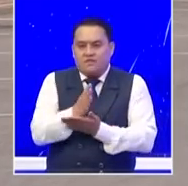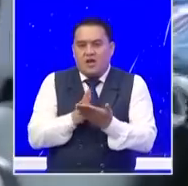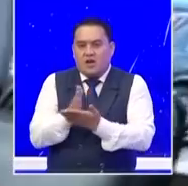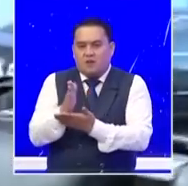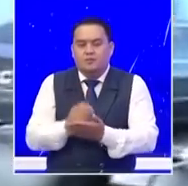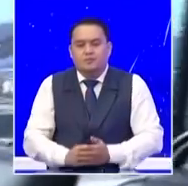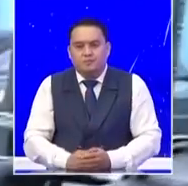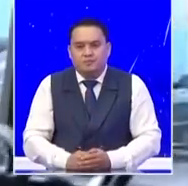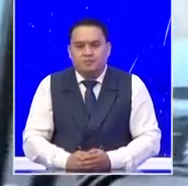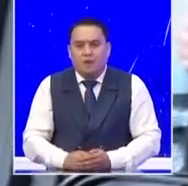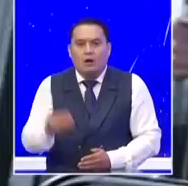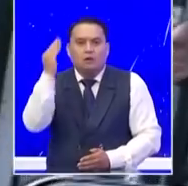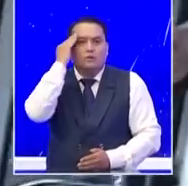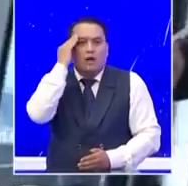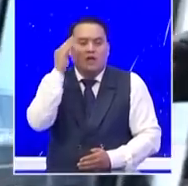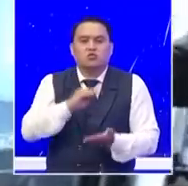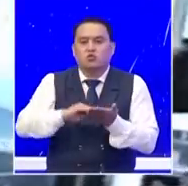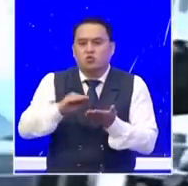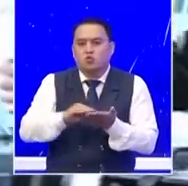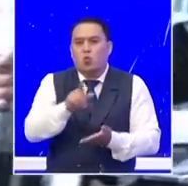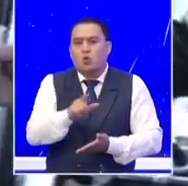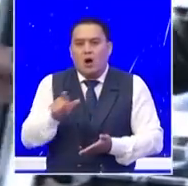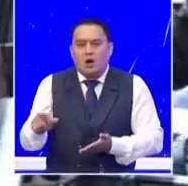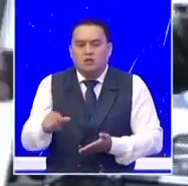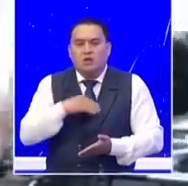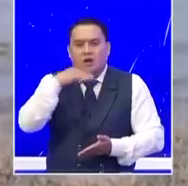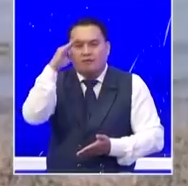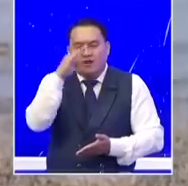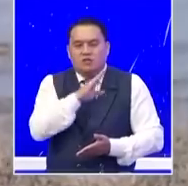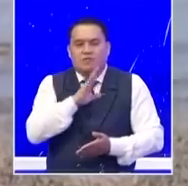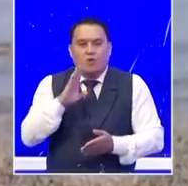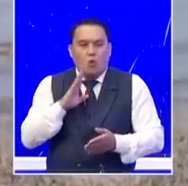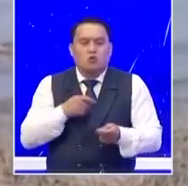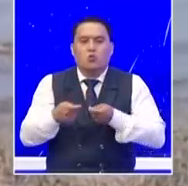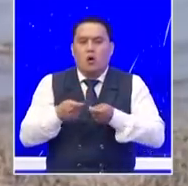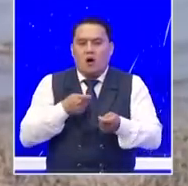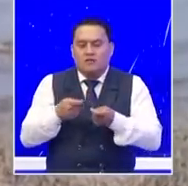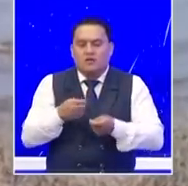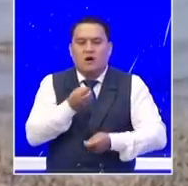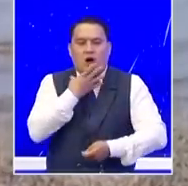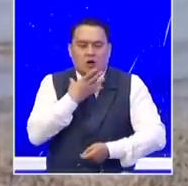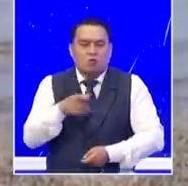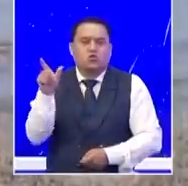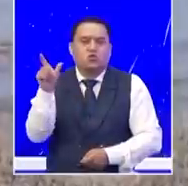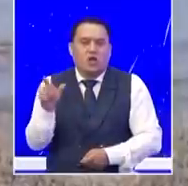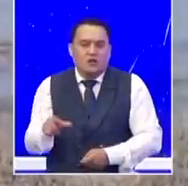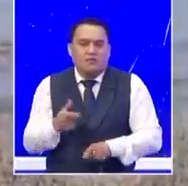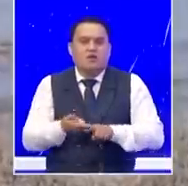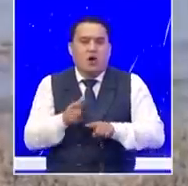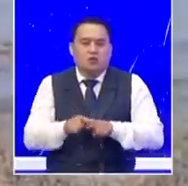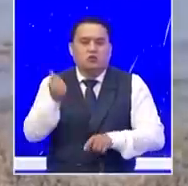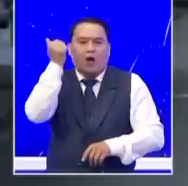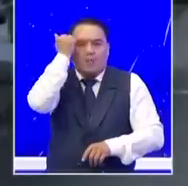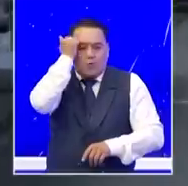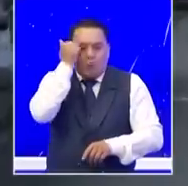деятельности. Талантливый журналист, заботливый отец, справедливый руководитель и просто хороший семьянин. Именно таким